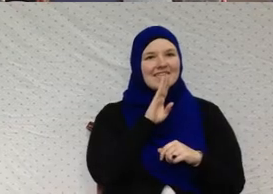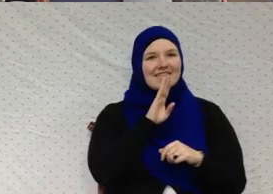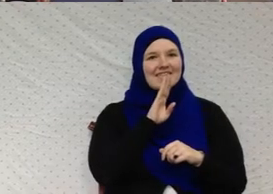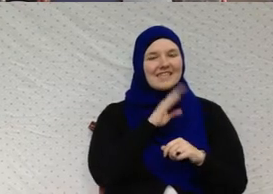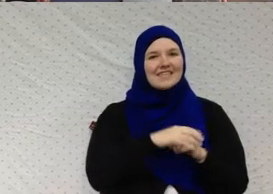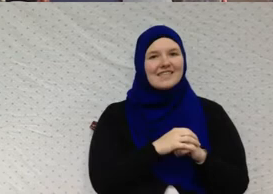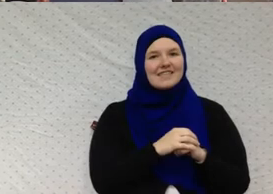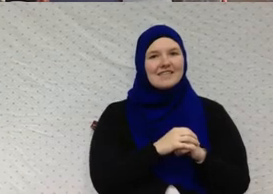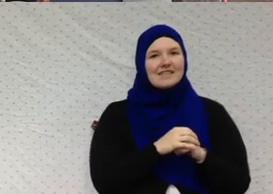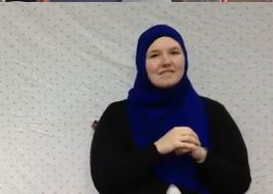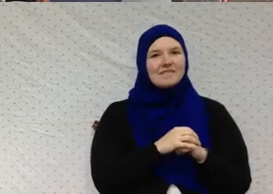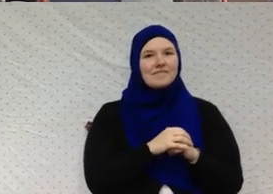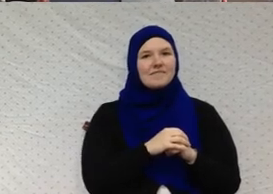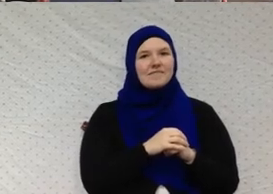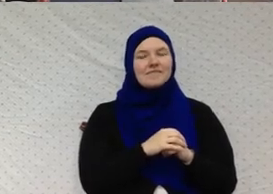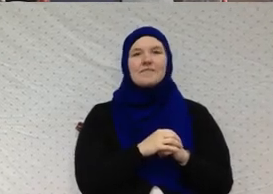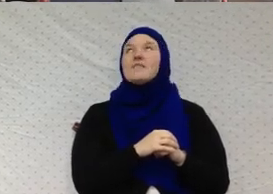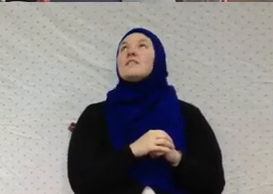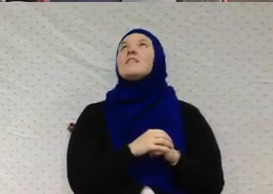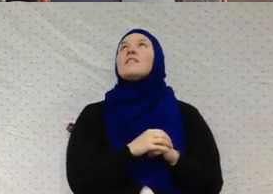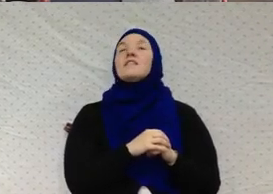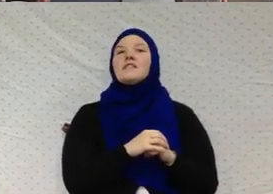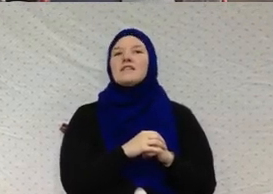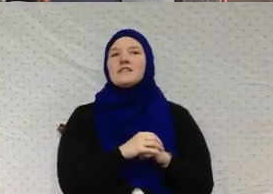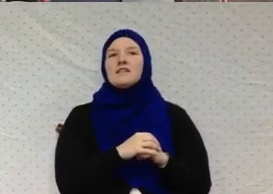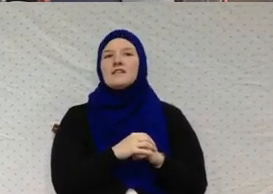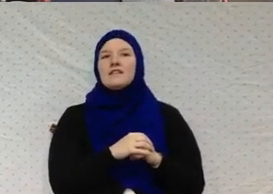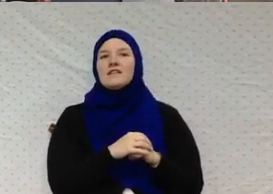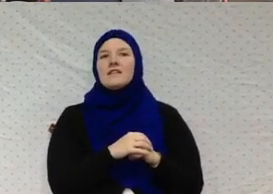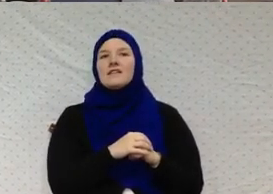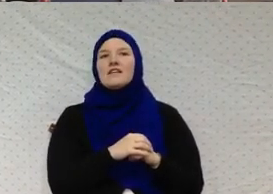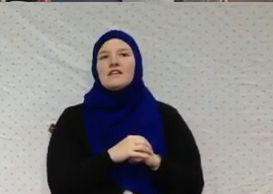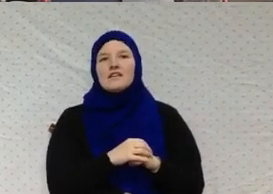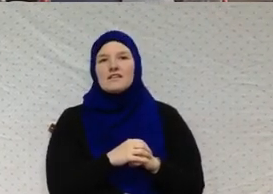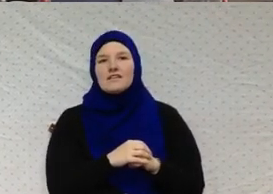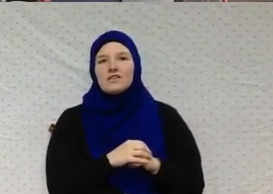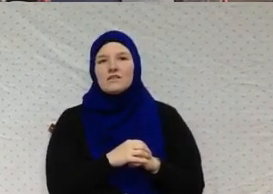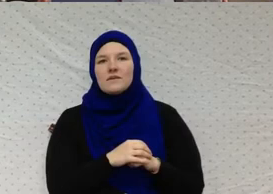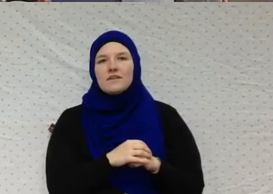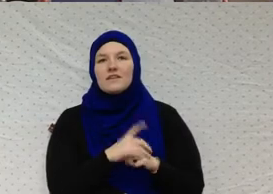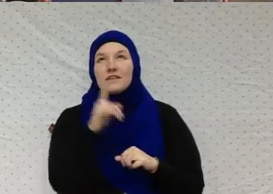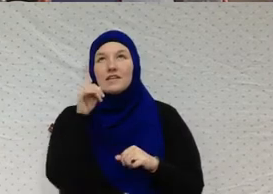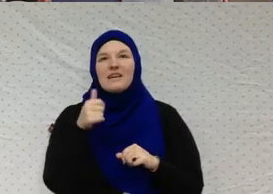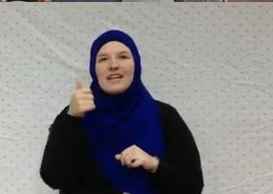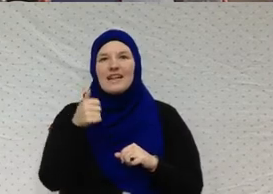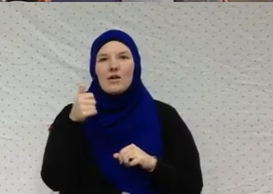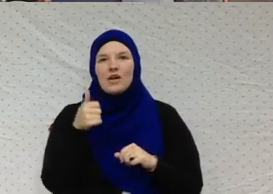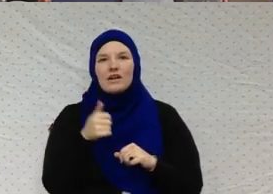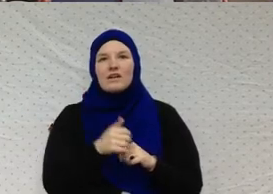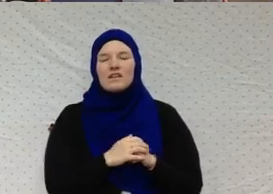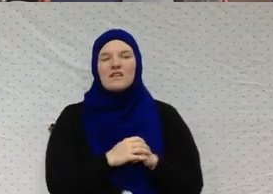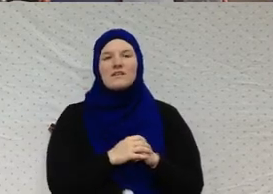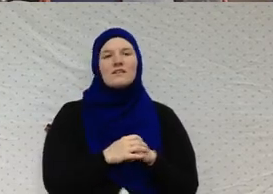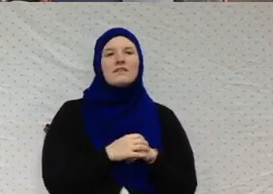الحمد لله نحمده سبحانه ونستعينه ونستغفره ونستهديه ونعوذ بالله من شرور